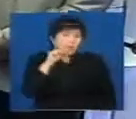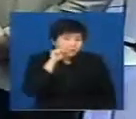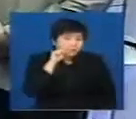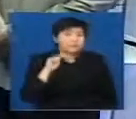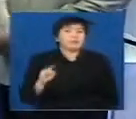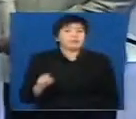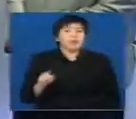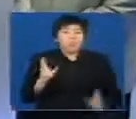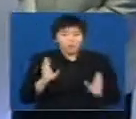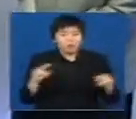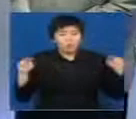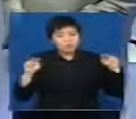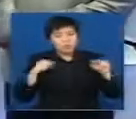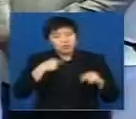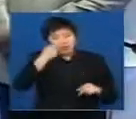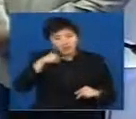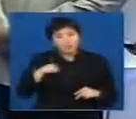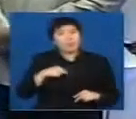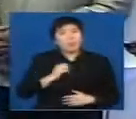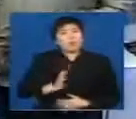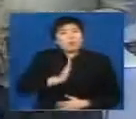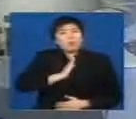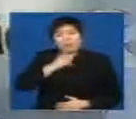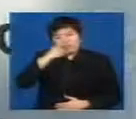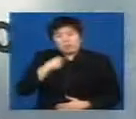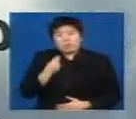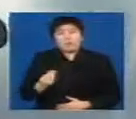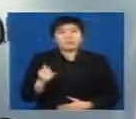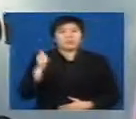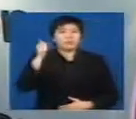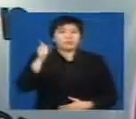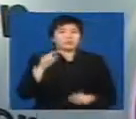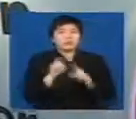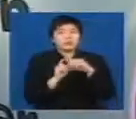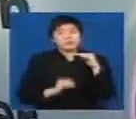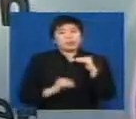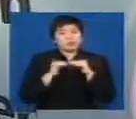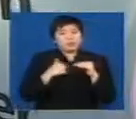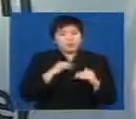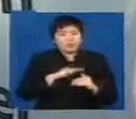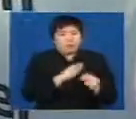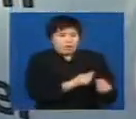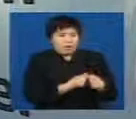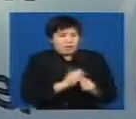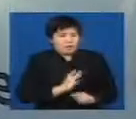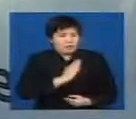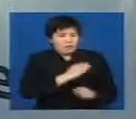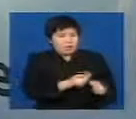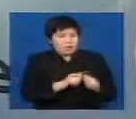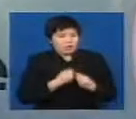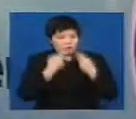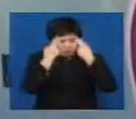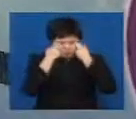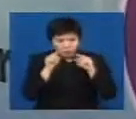คนเขามองประเทศไทยดีนะเขาให้เกียรติประเทศไทยมากนะผมว่างั้นนะเท่ากับในความรู้สึกผมนะเขาให้เกียรติท่านนายกของเรามาก